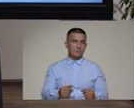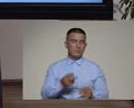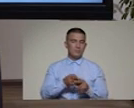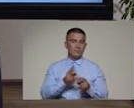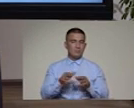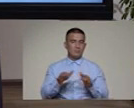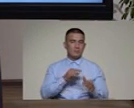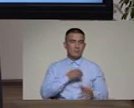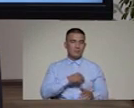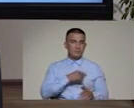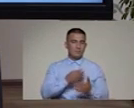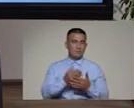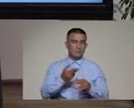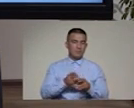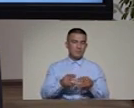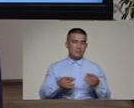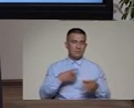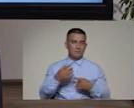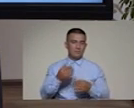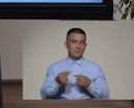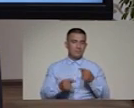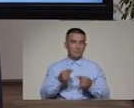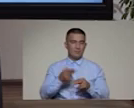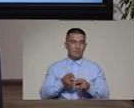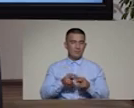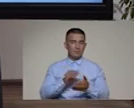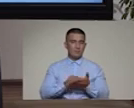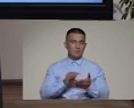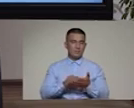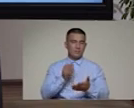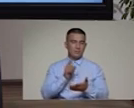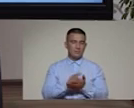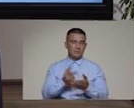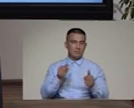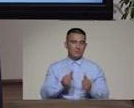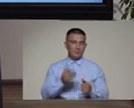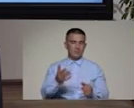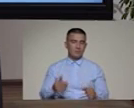kechadigan jarayonni, reaksiya tinglamalarini yozib qo'yishingizni so'rayman.